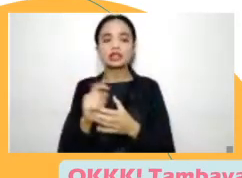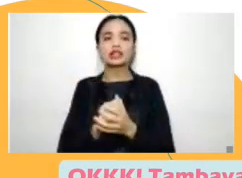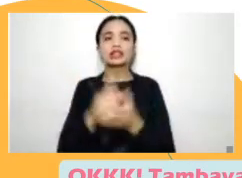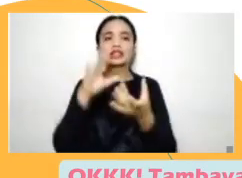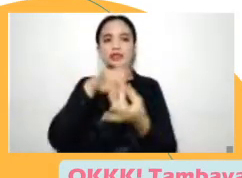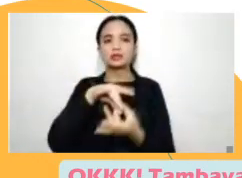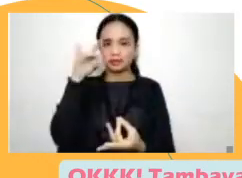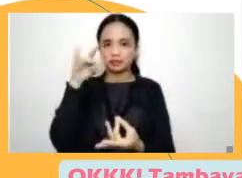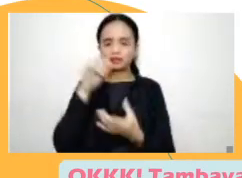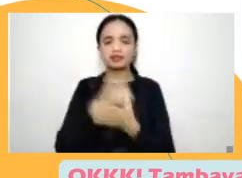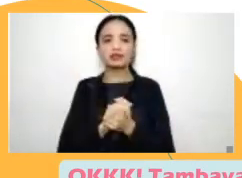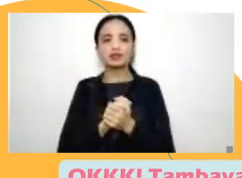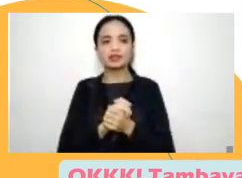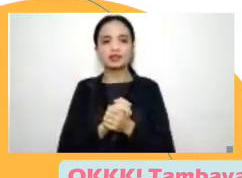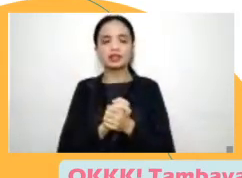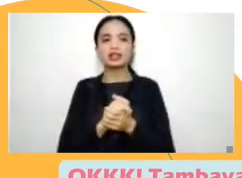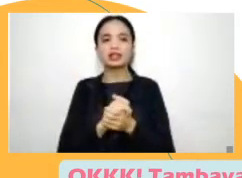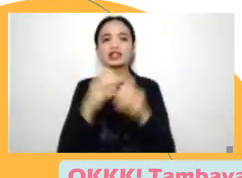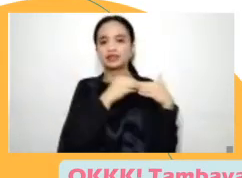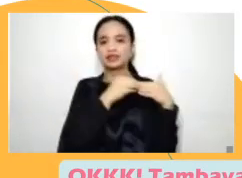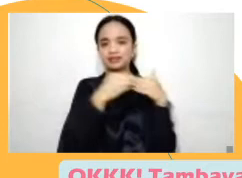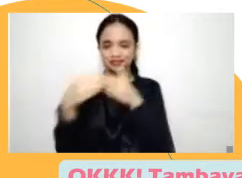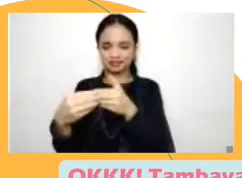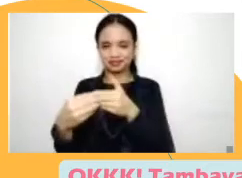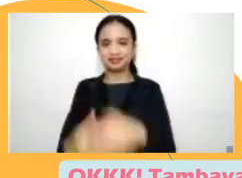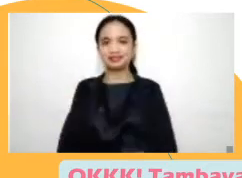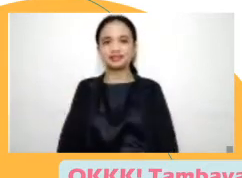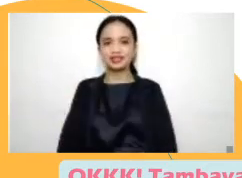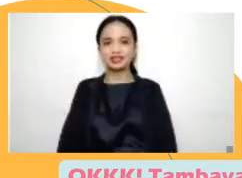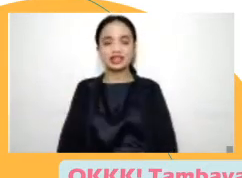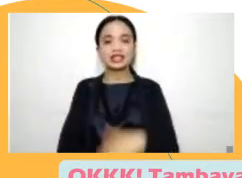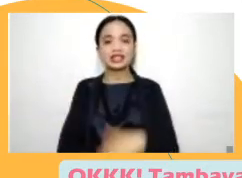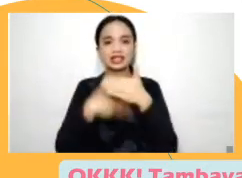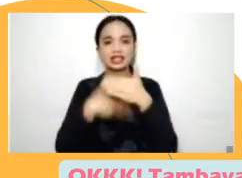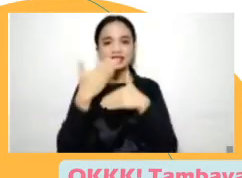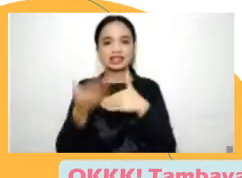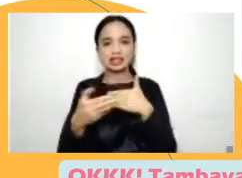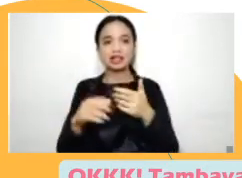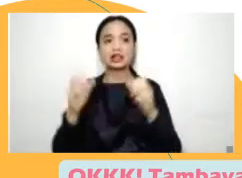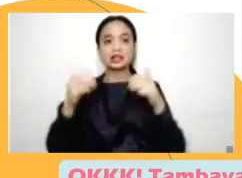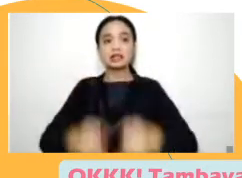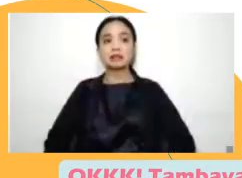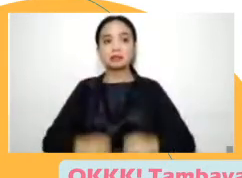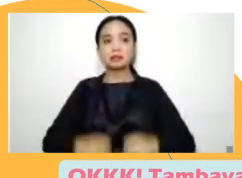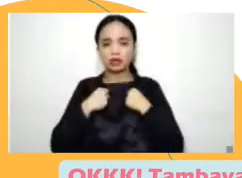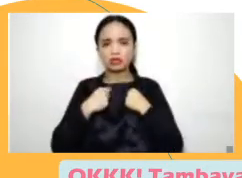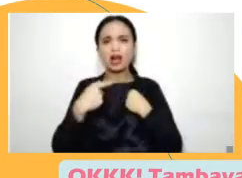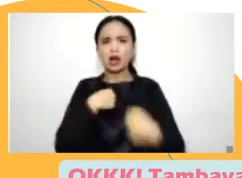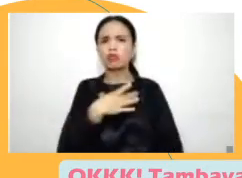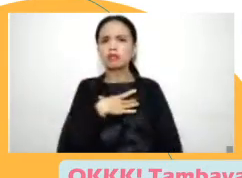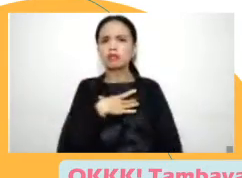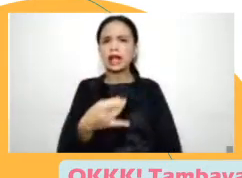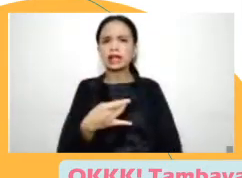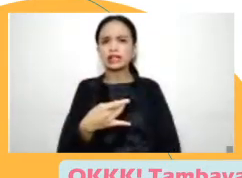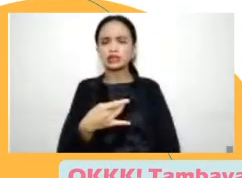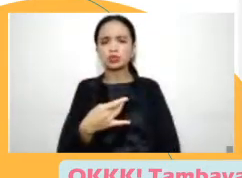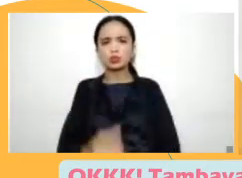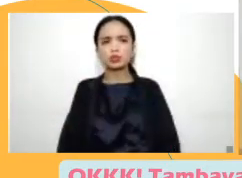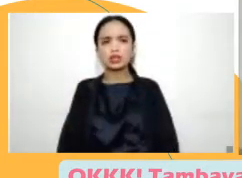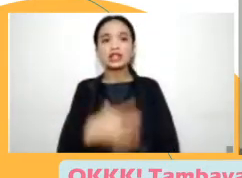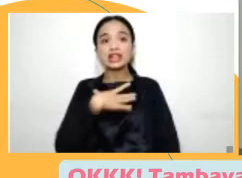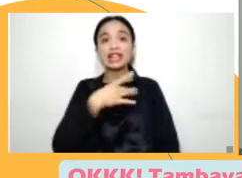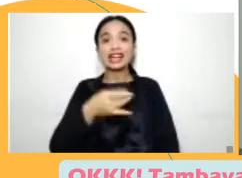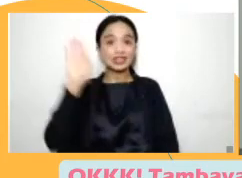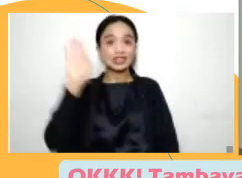yung mga gabay sa inyong buhay. Yung ikalawa, yung bangon. Gusto ko yung ano ni